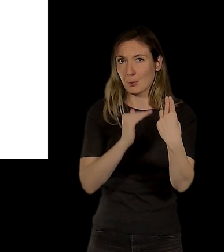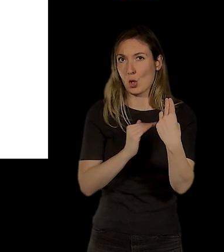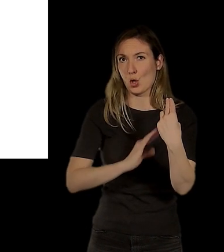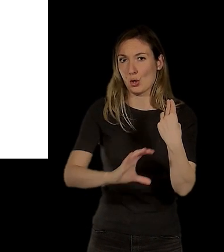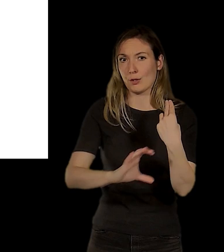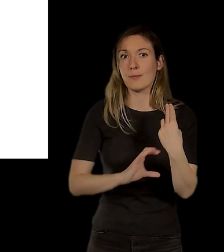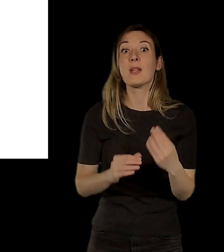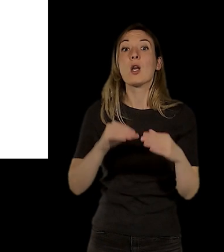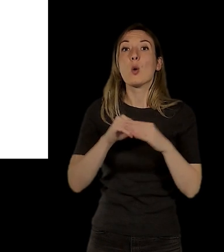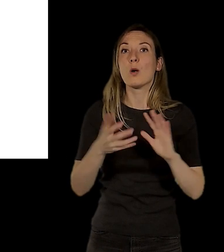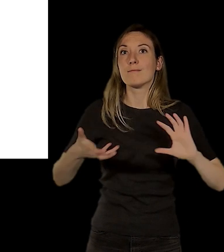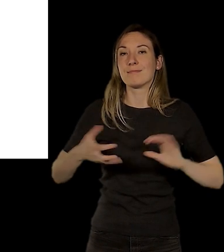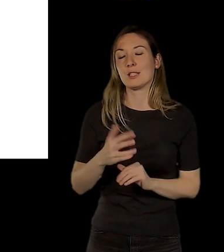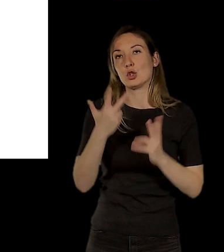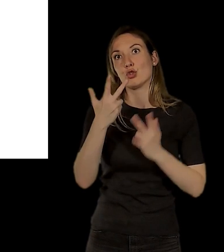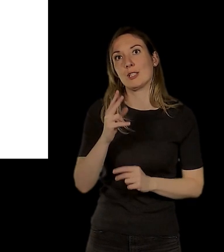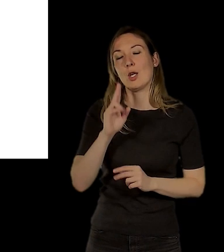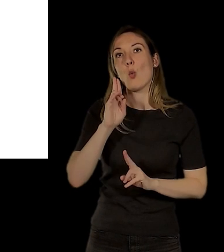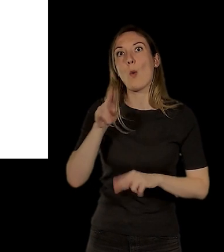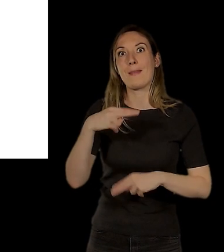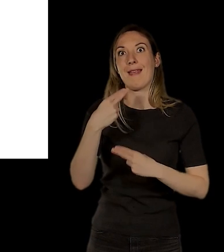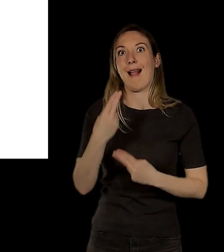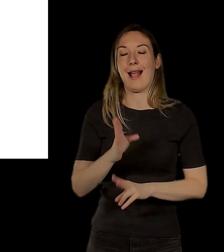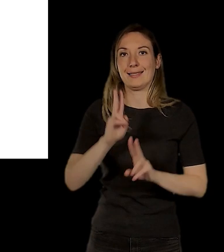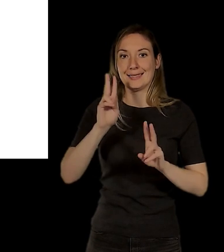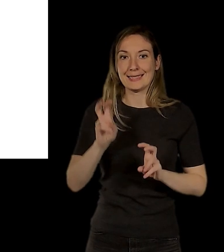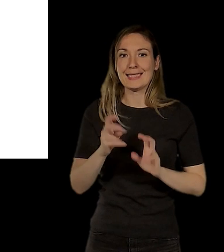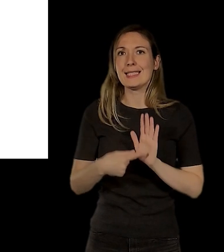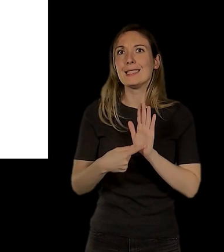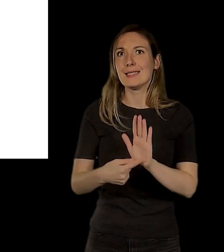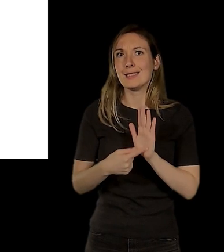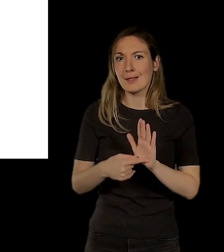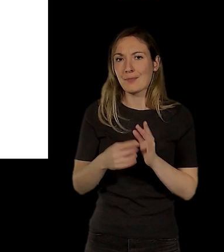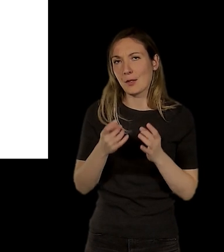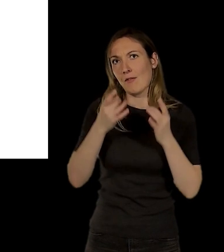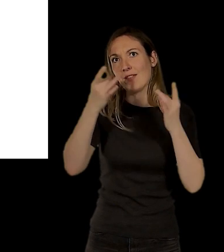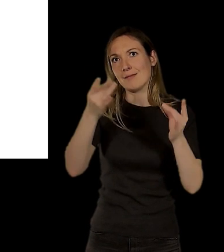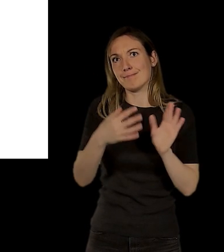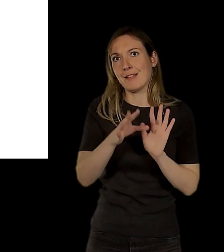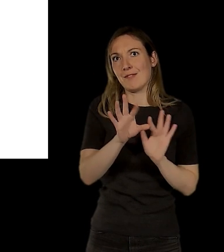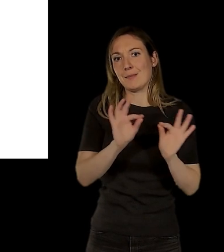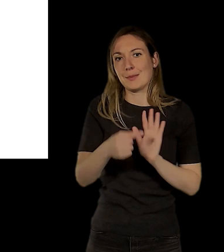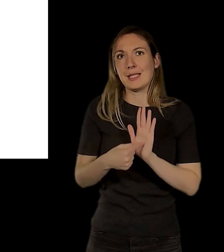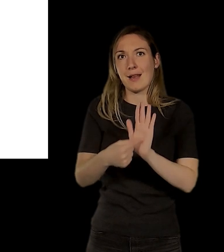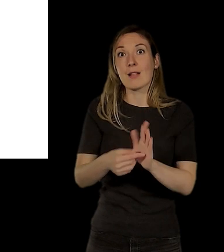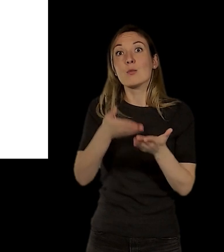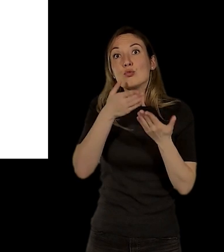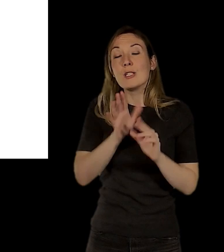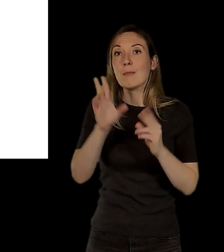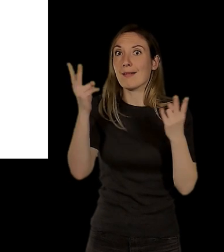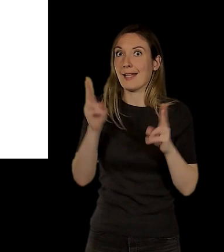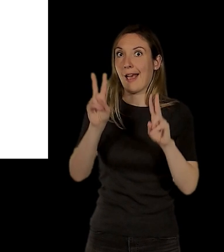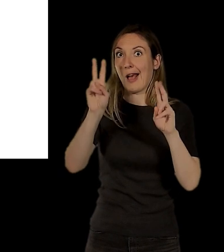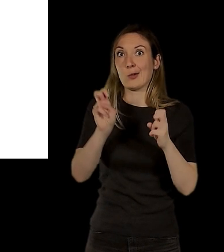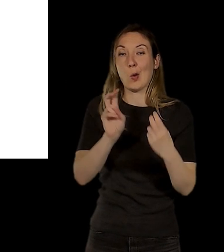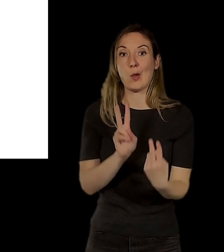od Karl André, to je takové naše abstrahizované interpretace toho, pokud toto dílo je těleso magistrály, tak tohle